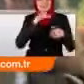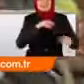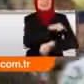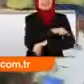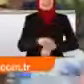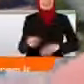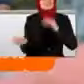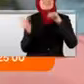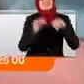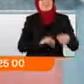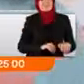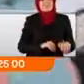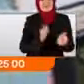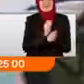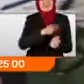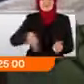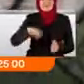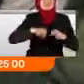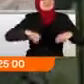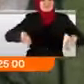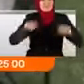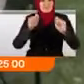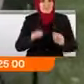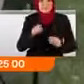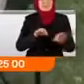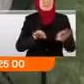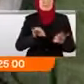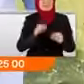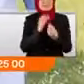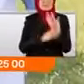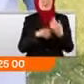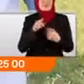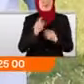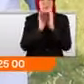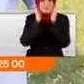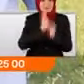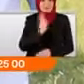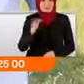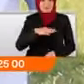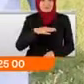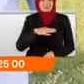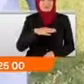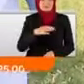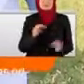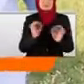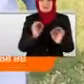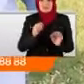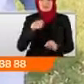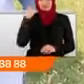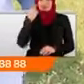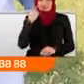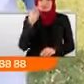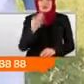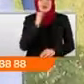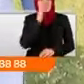ailecek sandalye lerinizi almışsın yok Yalnız ormana Gitmek miydi bu sabah Belgrat ormanlarında diye Sonra haberlerde Siri